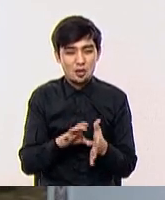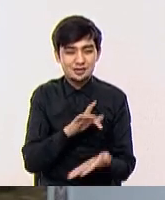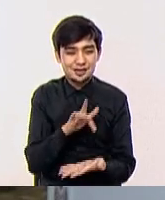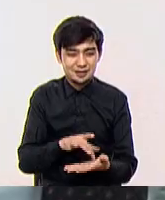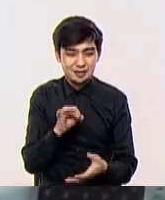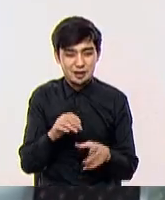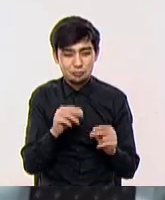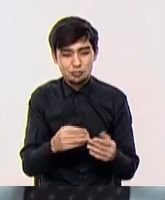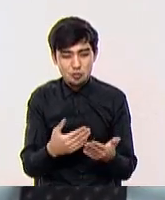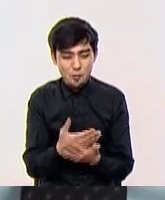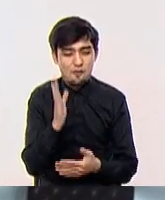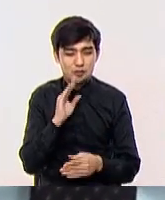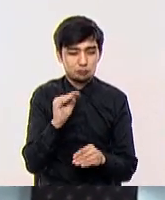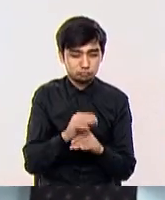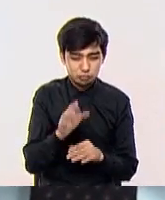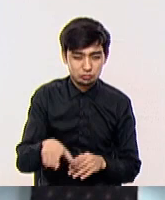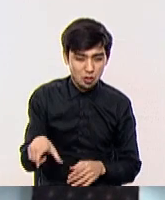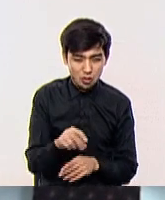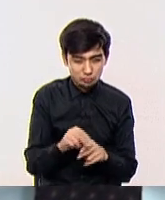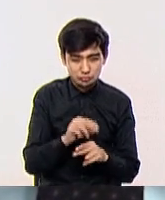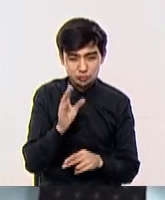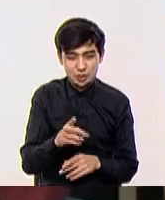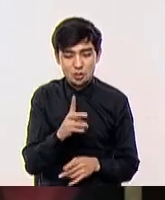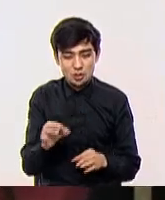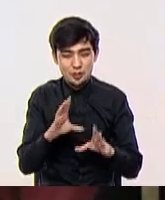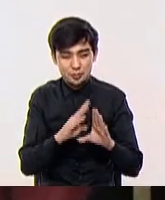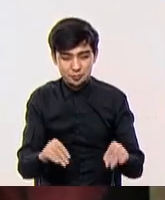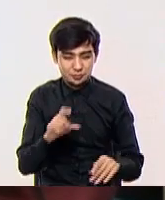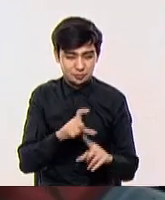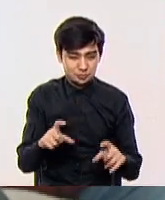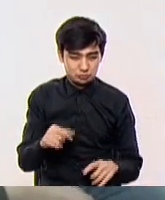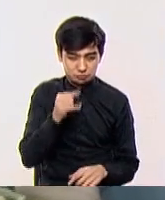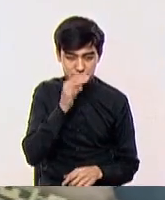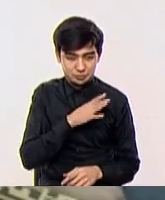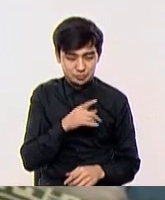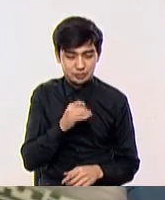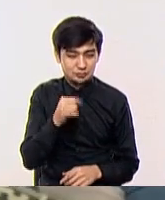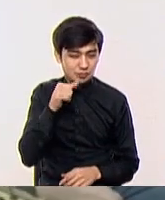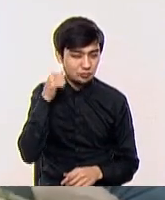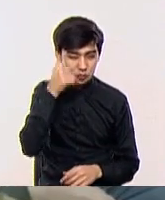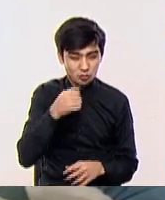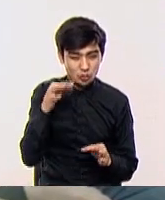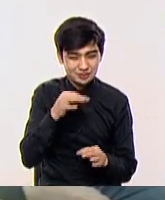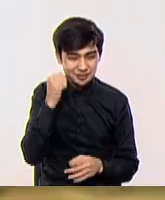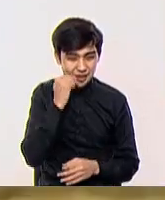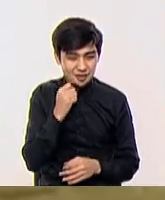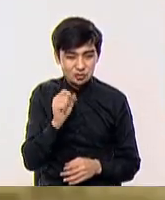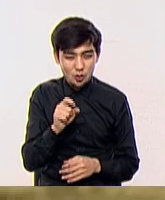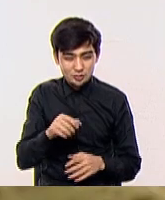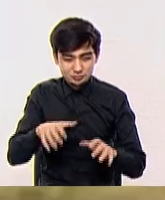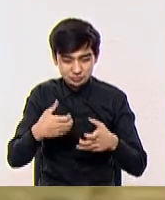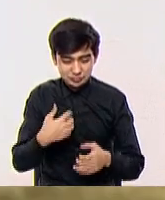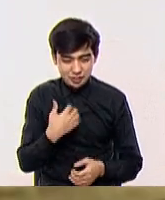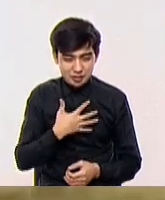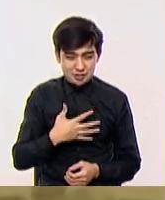обещания нового водопровода и асфальта от районного акимата не помогли успокоить людей. Они уверяют, что в прошлом году при рекультивации старого золоотвала